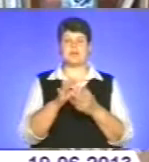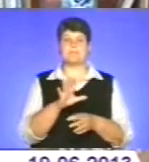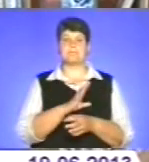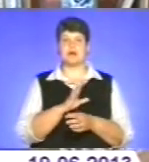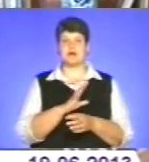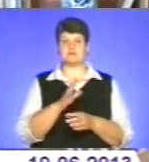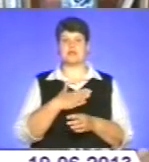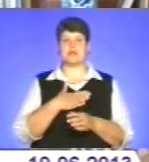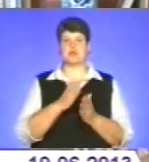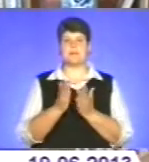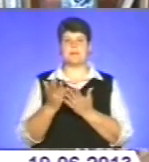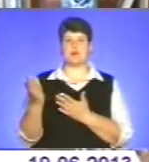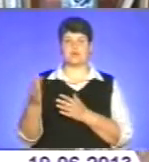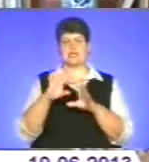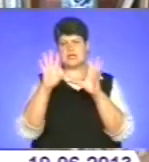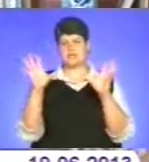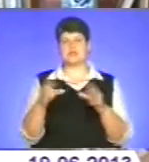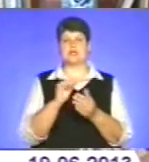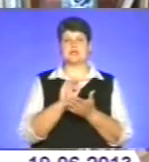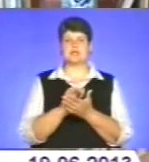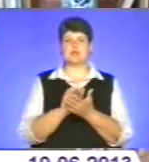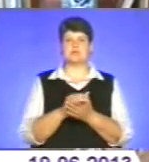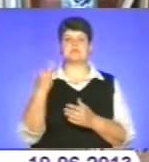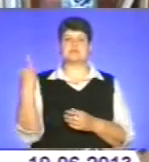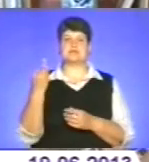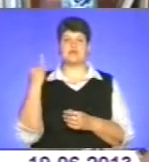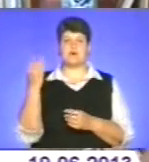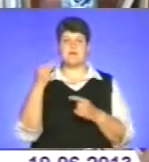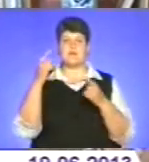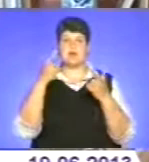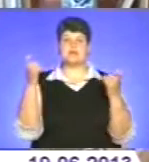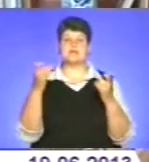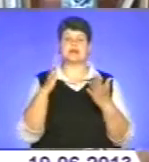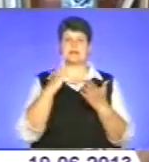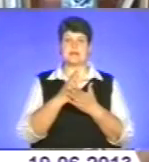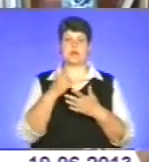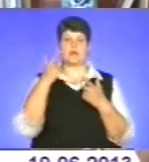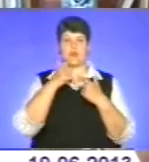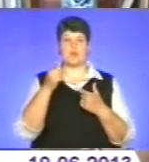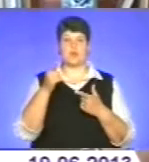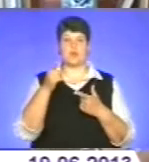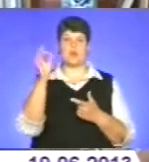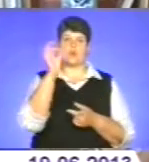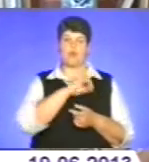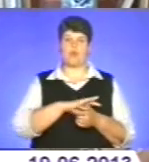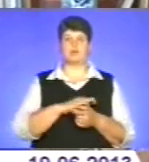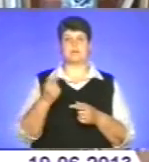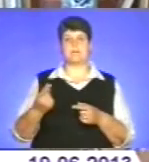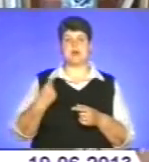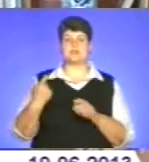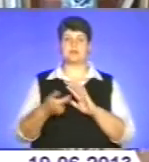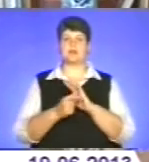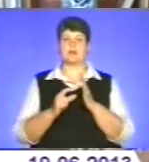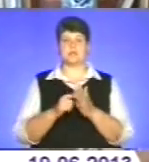як нашої бібліотеки, так взагалі знайомляться з інформацією, яка, я думаю, їм буде корисною. Беруть участь в різних майстер-класах у